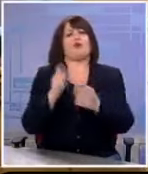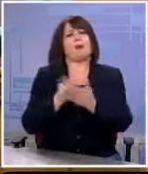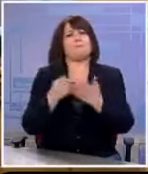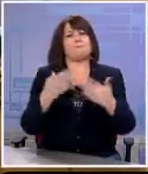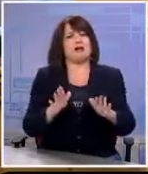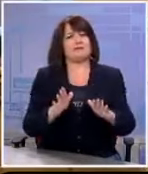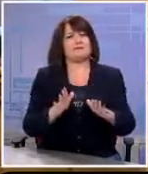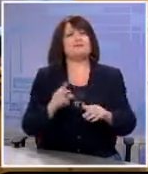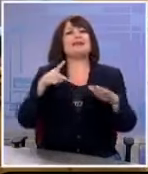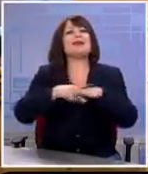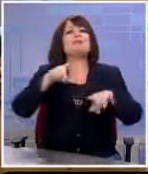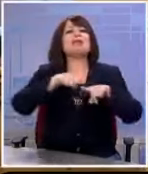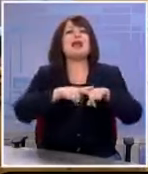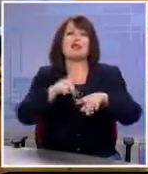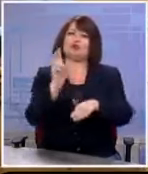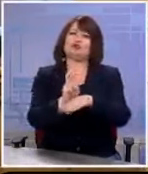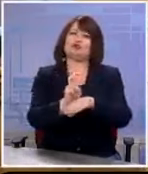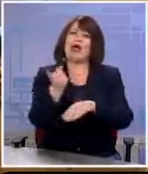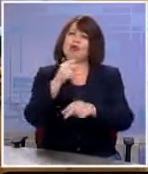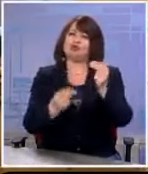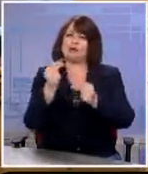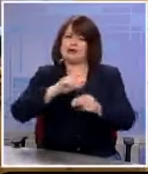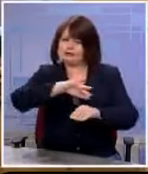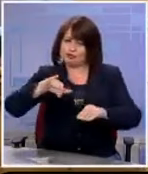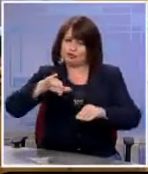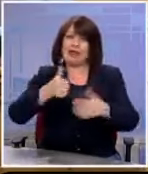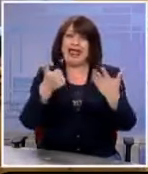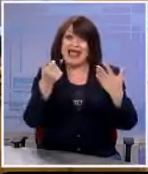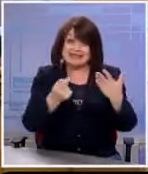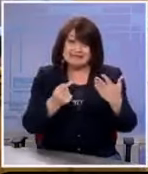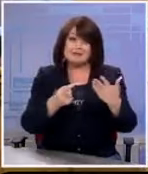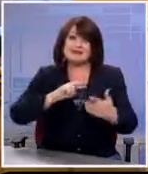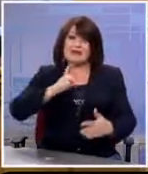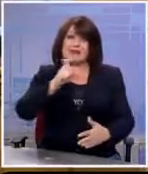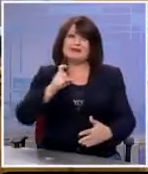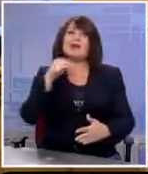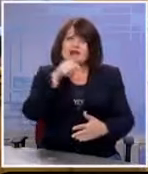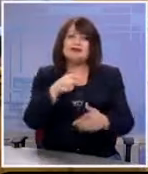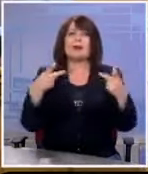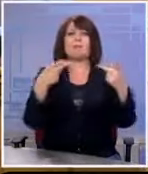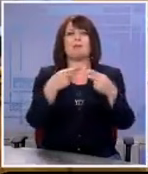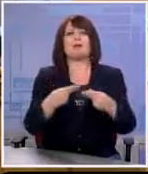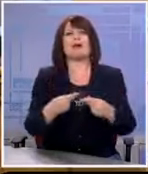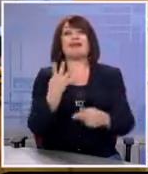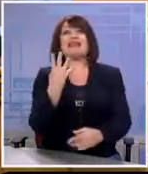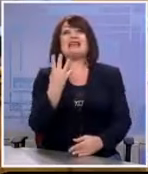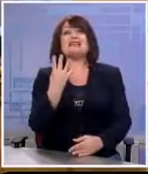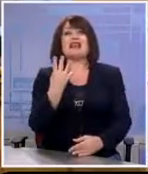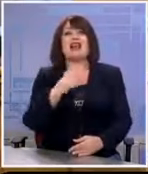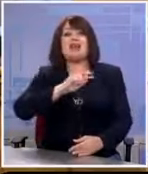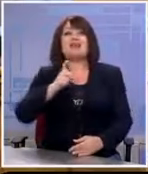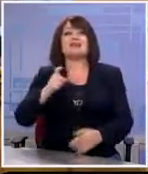είχαν και αυτά στην Τράπεζα της Ελλάδος, χωριστός λογαριασμός. 6,5 δις. Τα κούρεψαν και αυτά. 4 δις